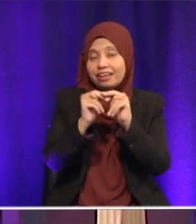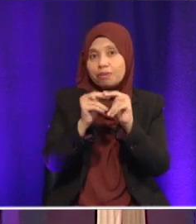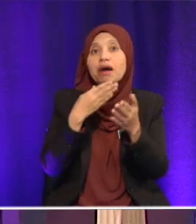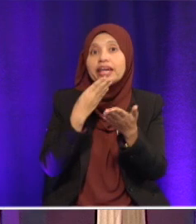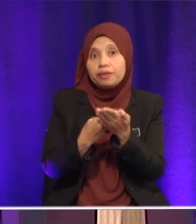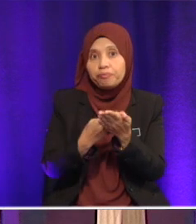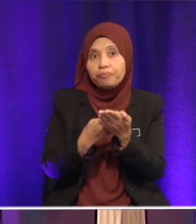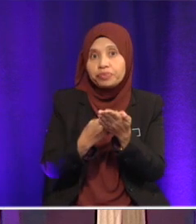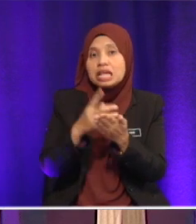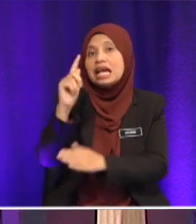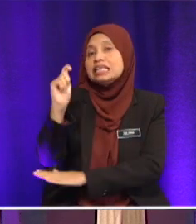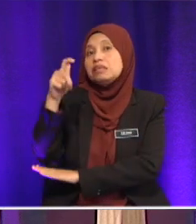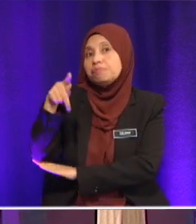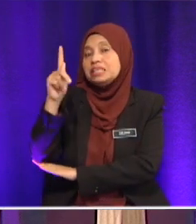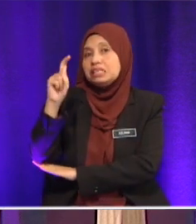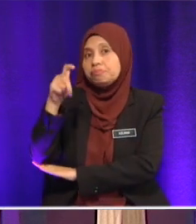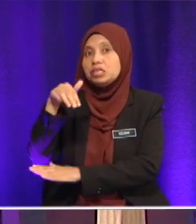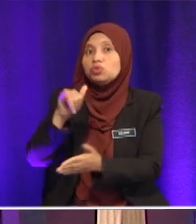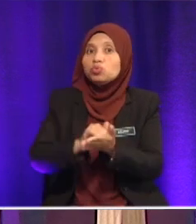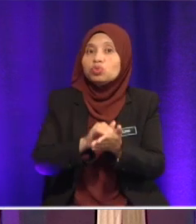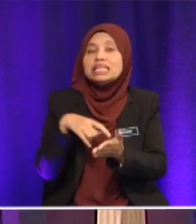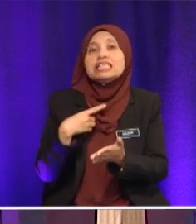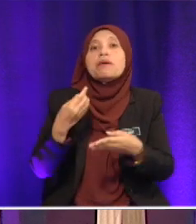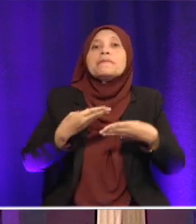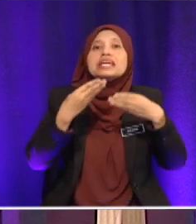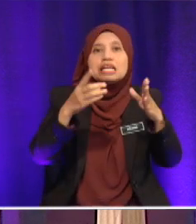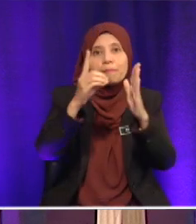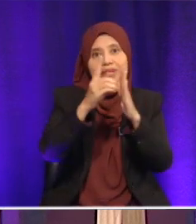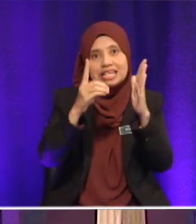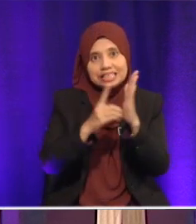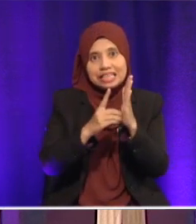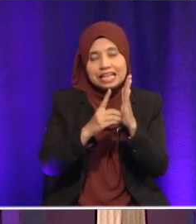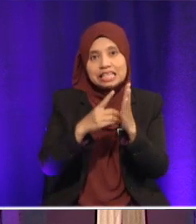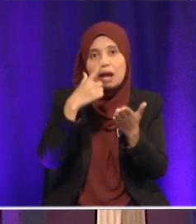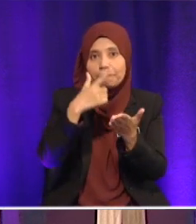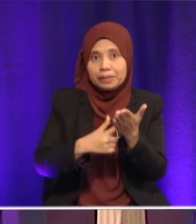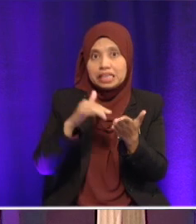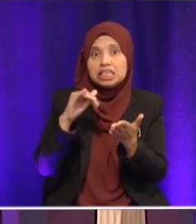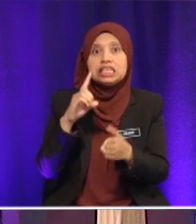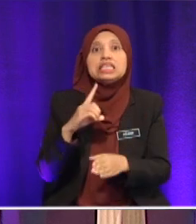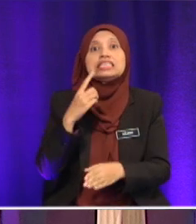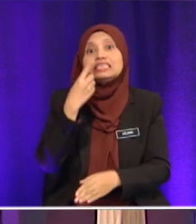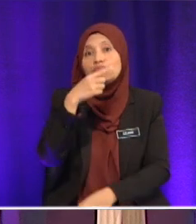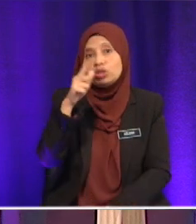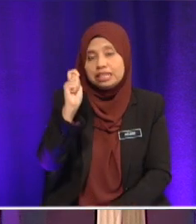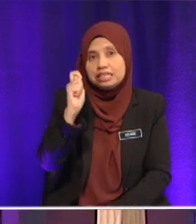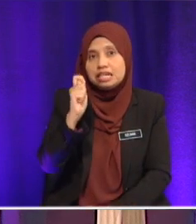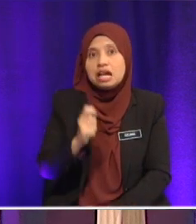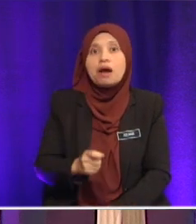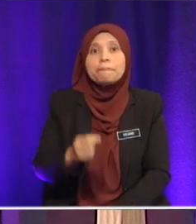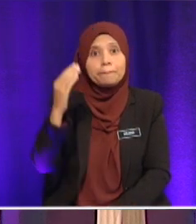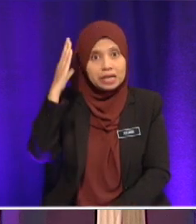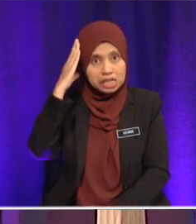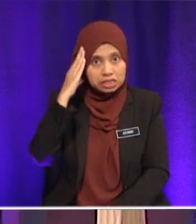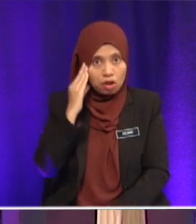tv-tv itu diberikan berdasarkan kepada yang saya Sebutkan tadilah yaitu pengetahuan kemahiran dan